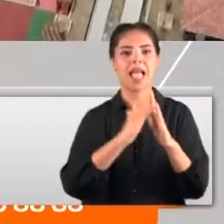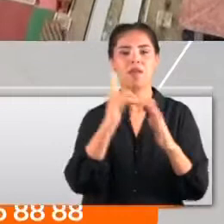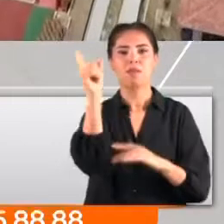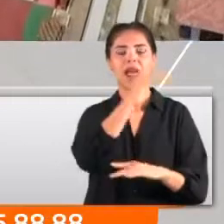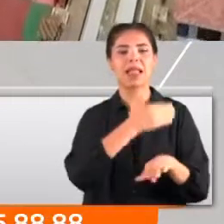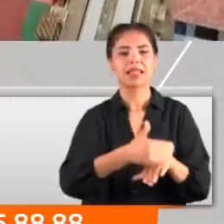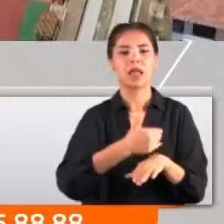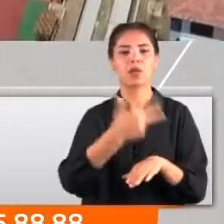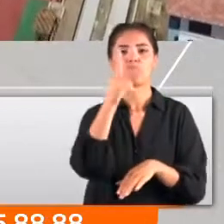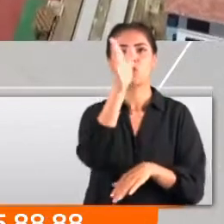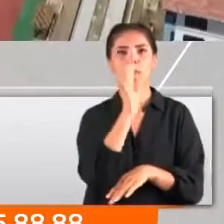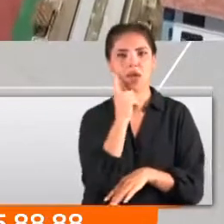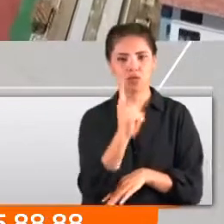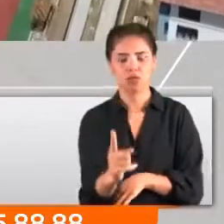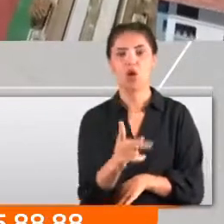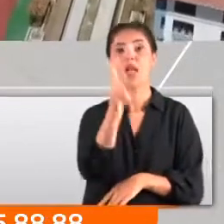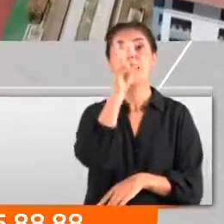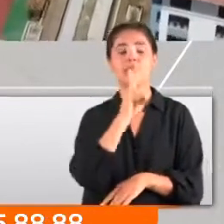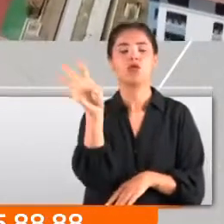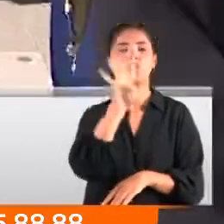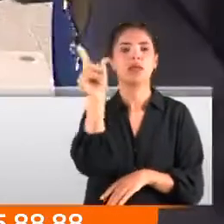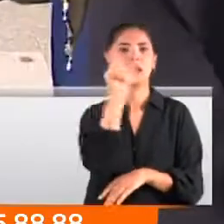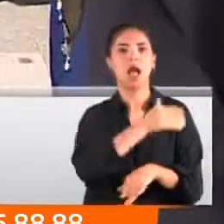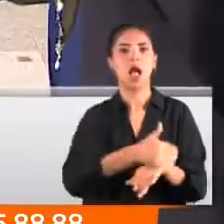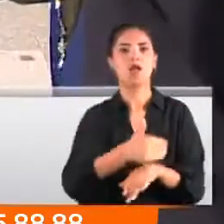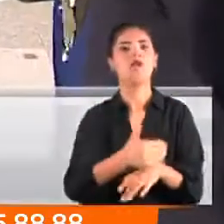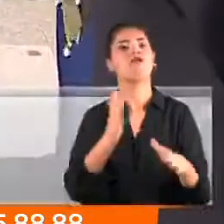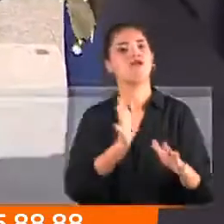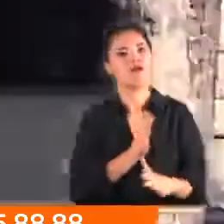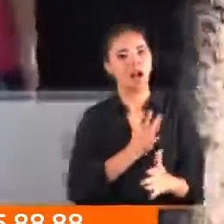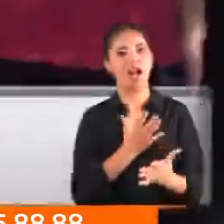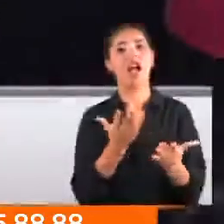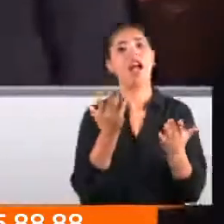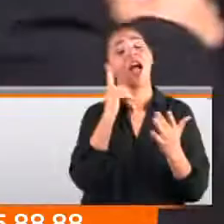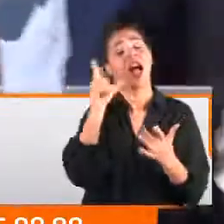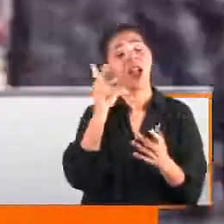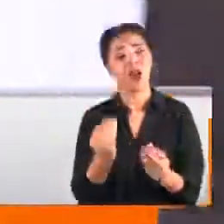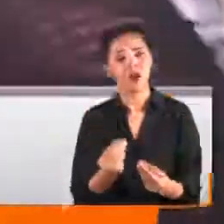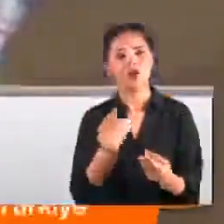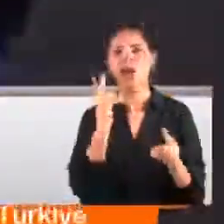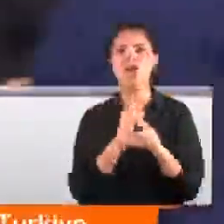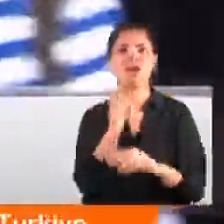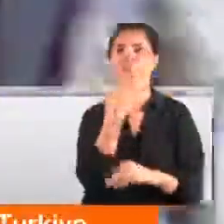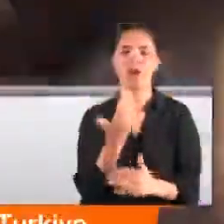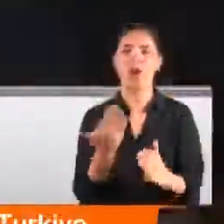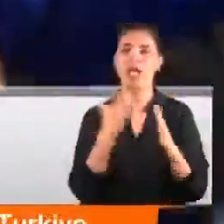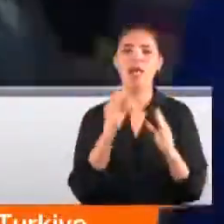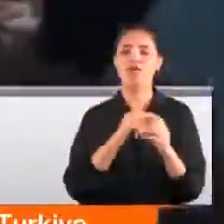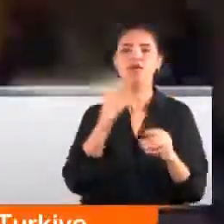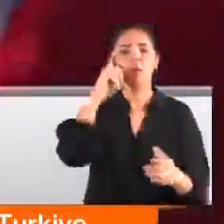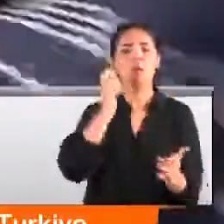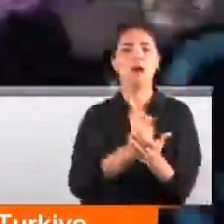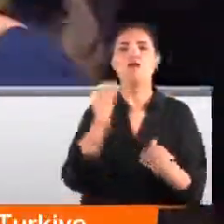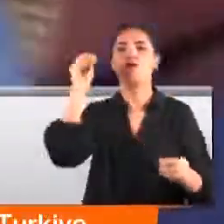taksidi 3500 lira. Yine 240 ay vade var. İnşallah çıkar, hayırlısı olsun. Aceleye gerek yok. Konut için son